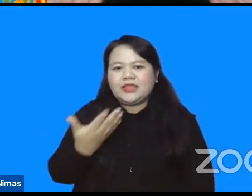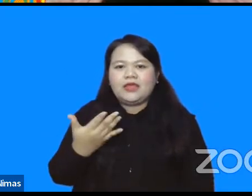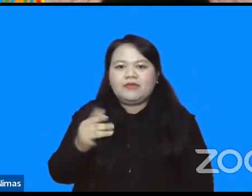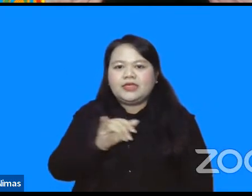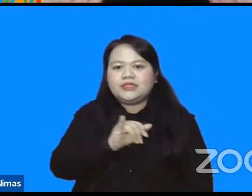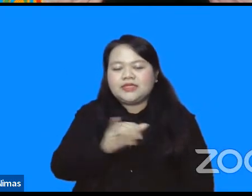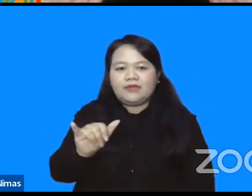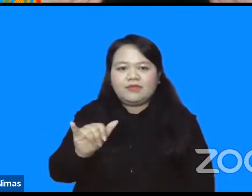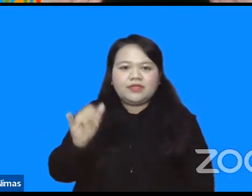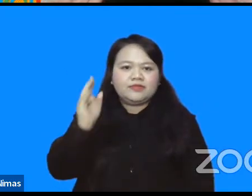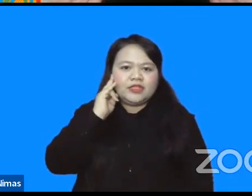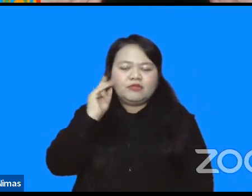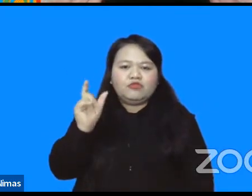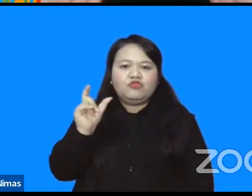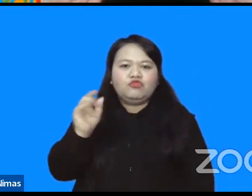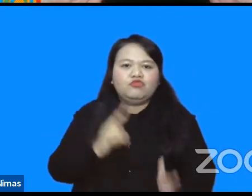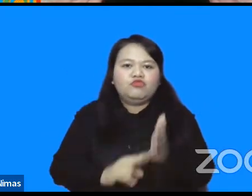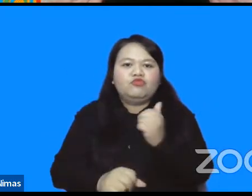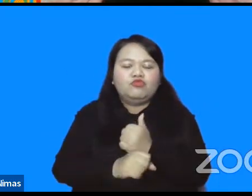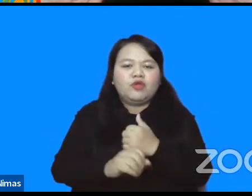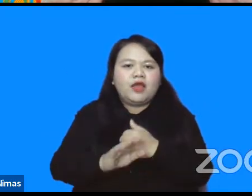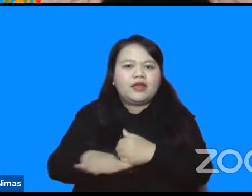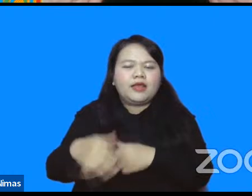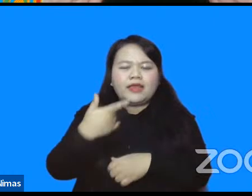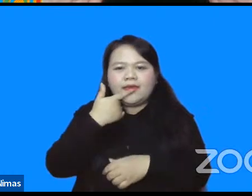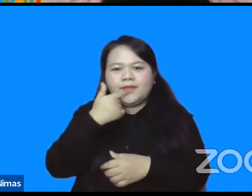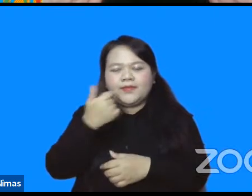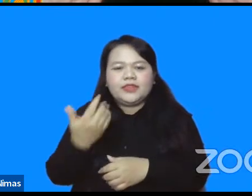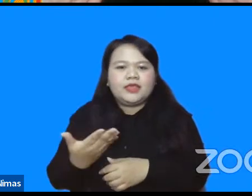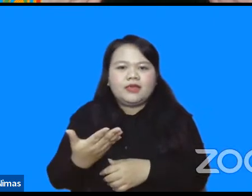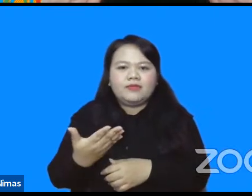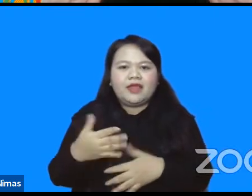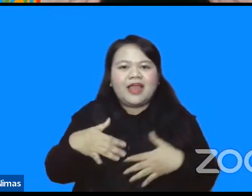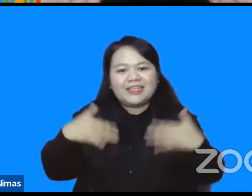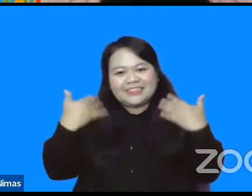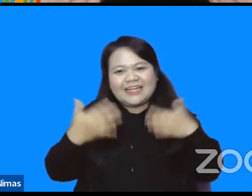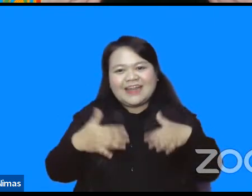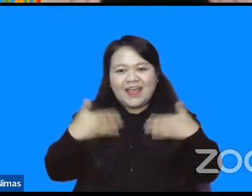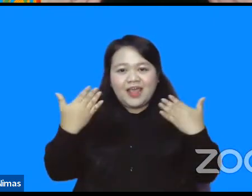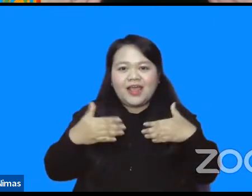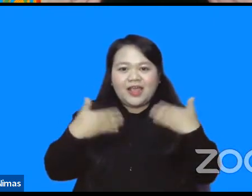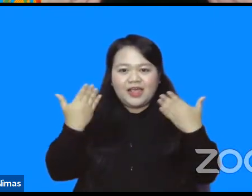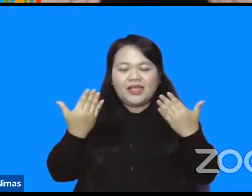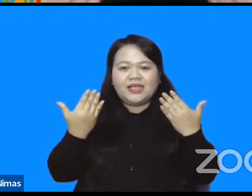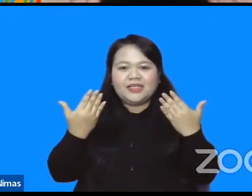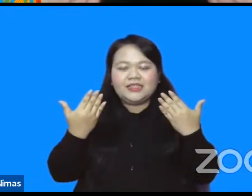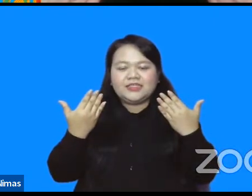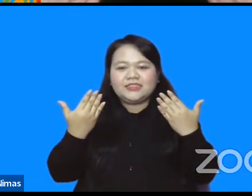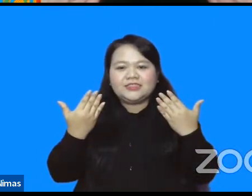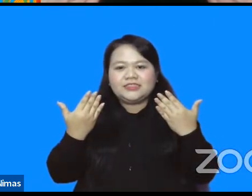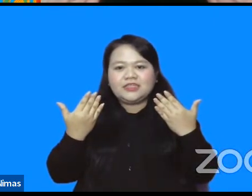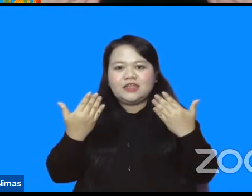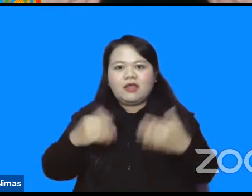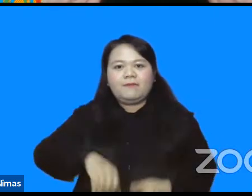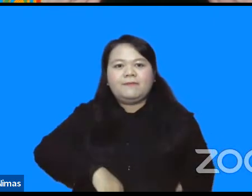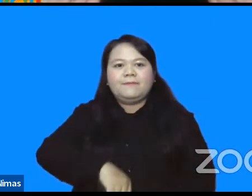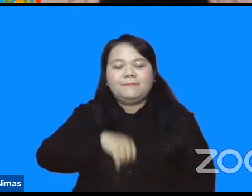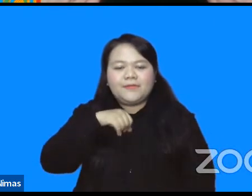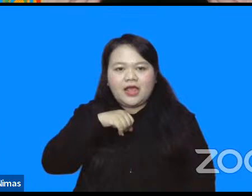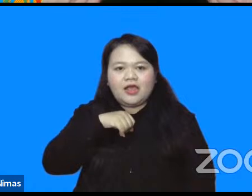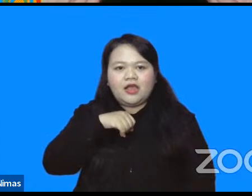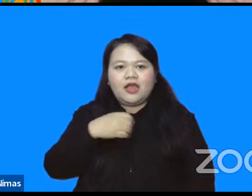dengan Bunda Uum. Yang Bunda lihat nih anak-anak yang penting adalah mereka tuh juga happy, senang gitu ya dan bangga gitu ya